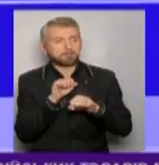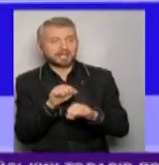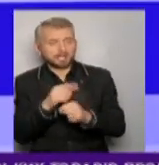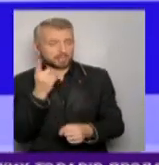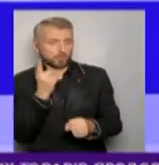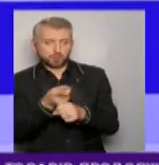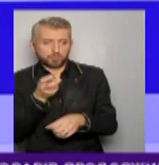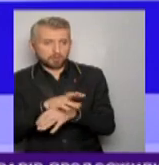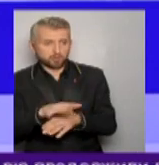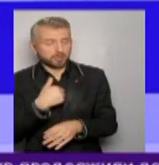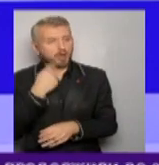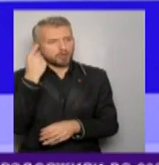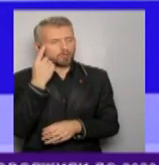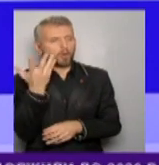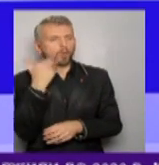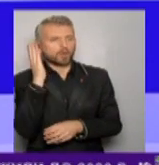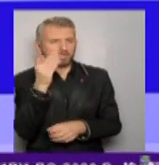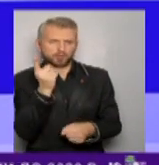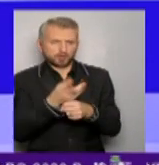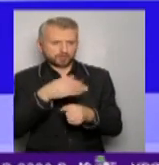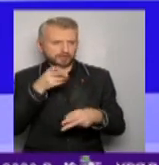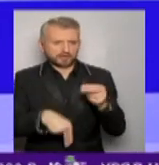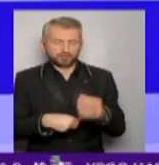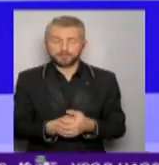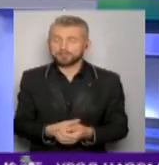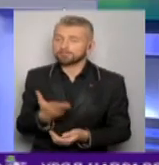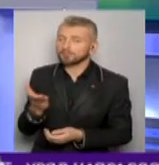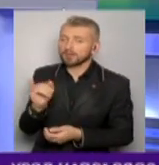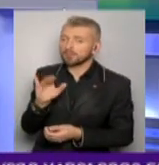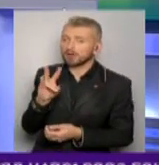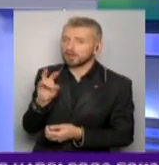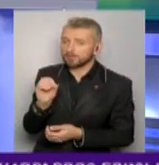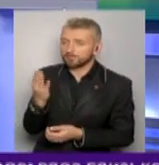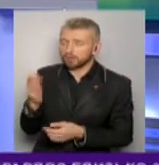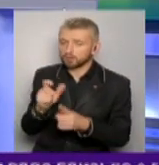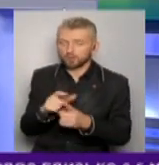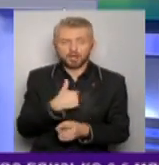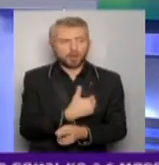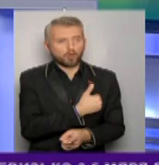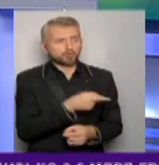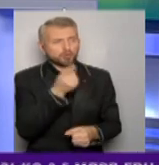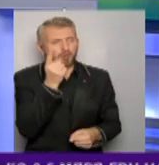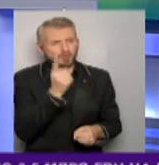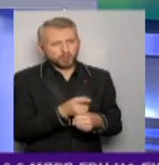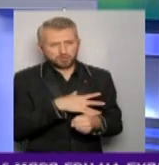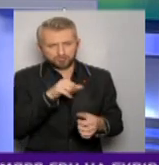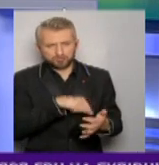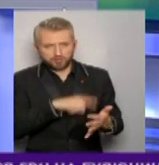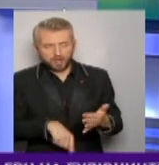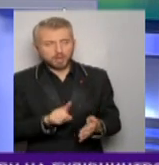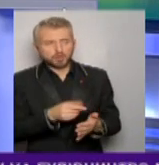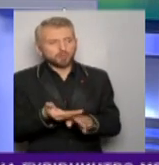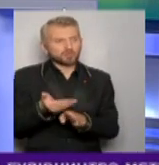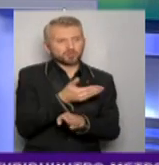надію, що колись мораторій все-таки піде в небуття. Зрозуміло. Пане Іване, будь ласка, вам слово. Я хочу, щоб пішов мораторій у небуття, але щоб до